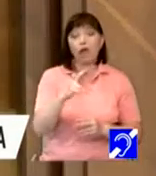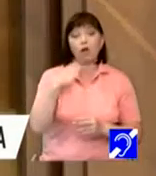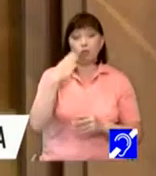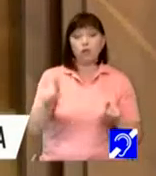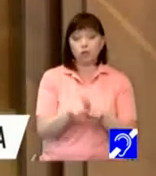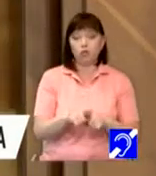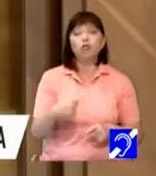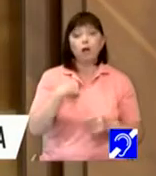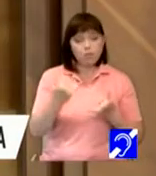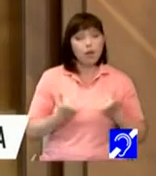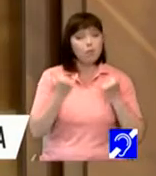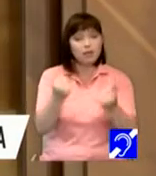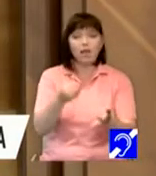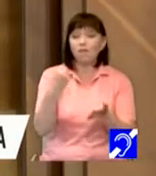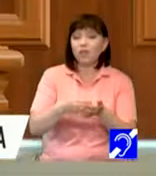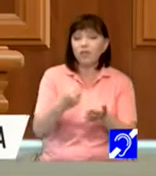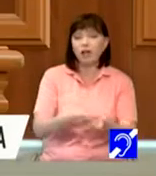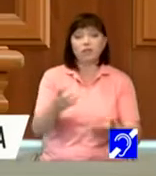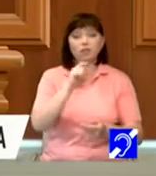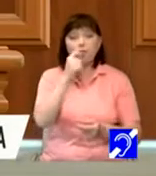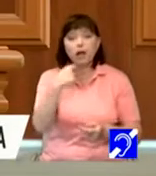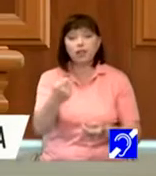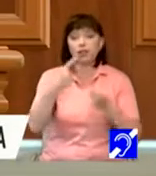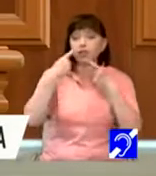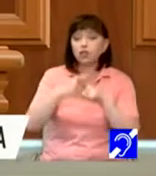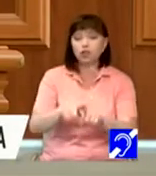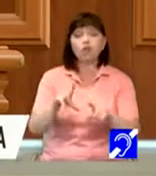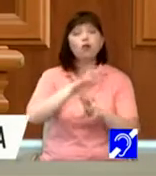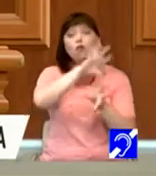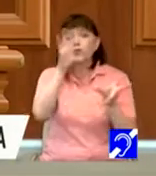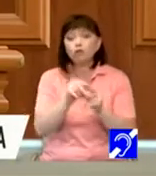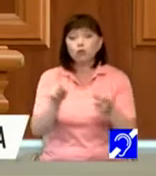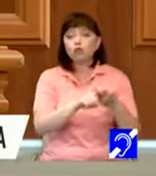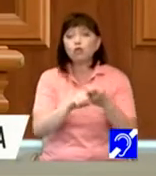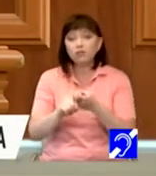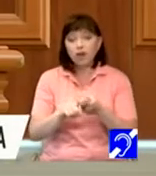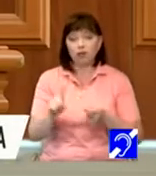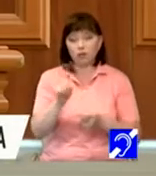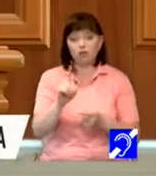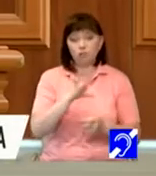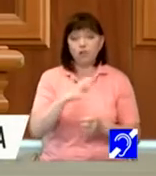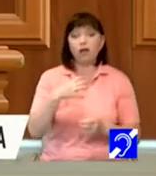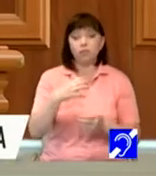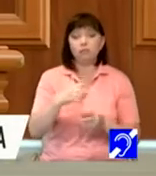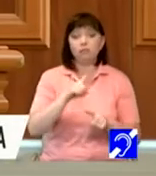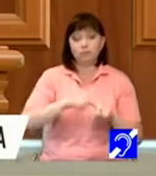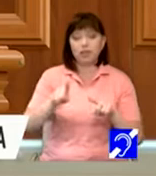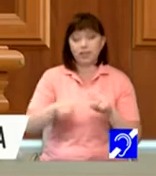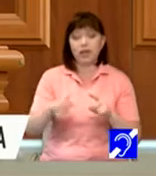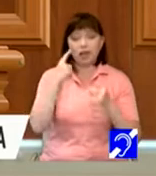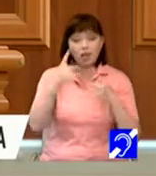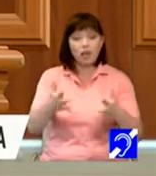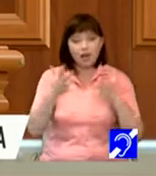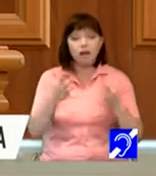ca sprijinul politic, financiar și tehnic acordat de Uniunea Europeană în procesul de integrare să fie unul cât mai substanțial,